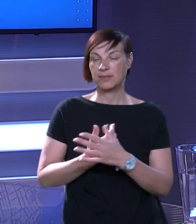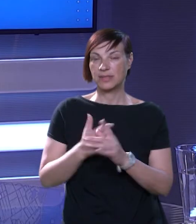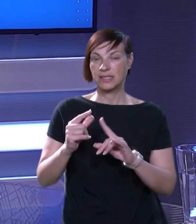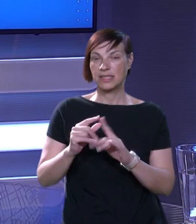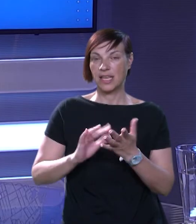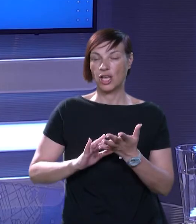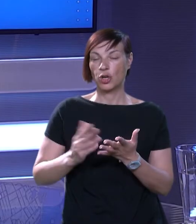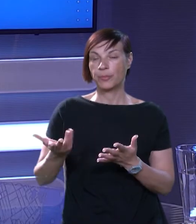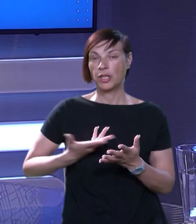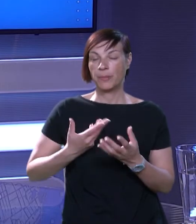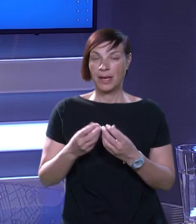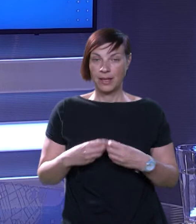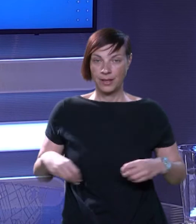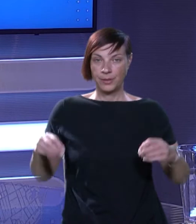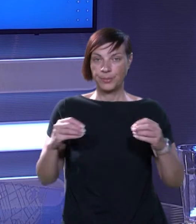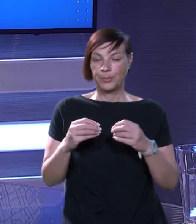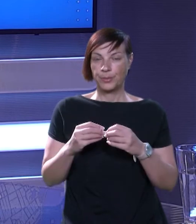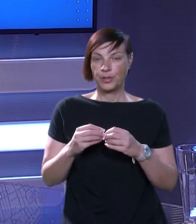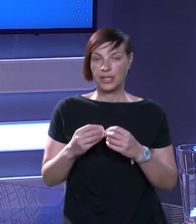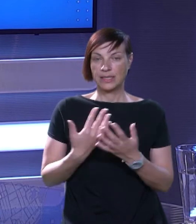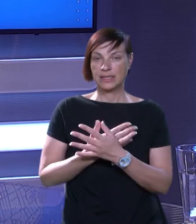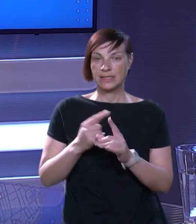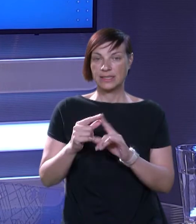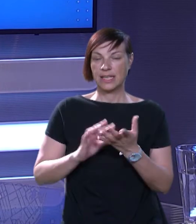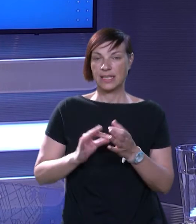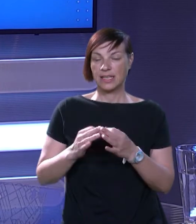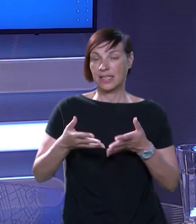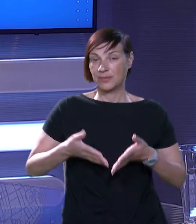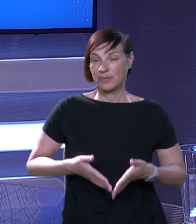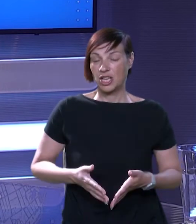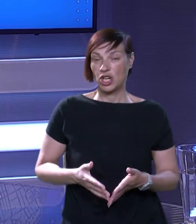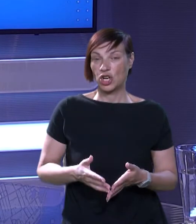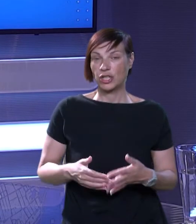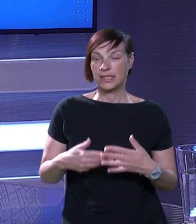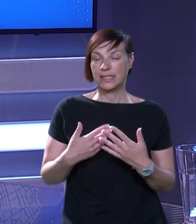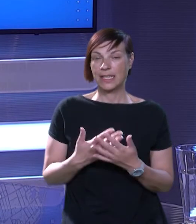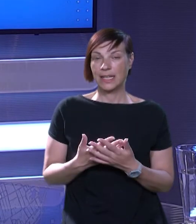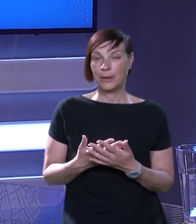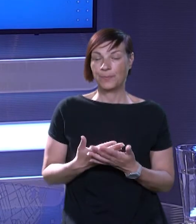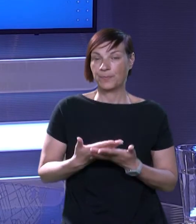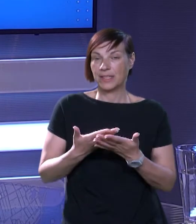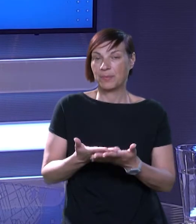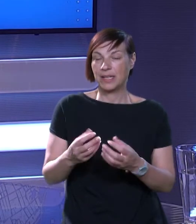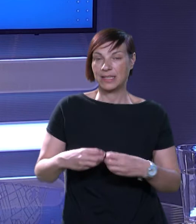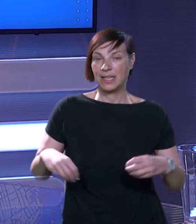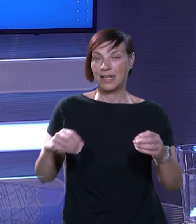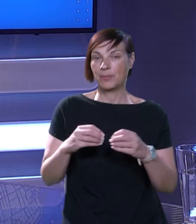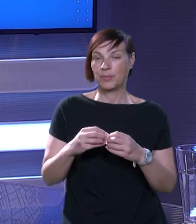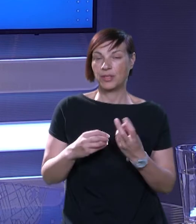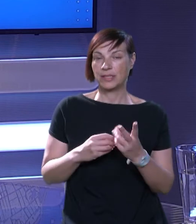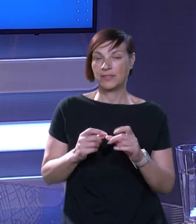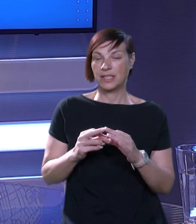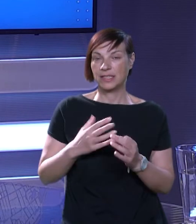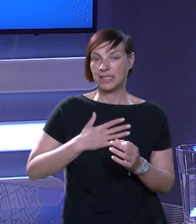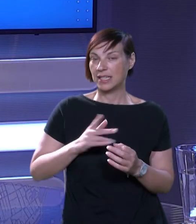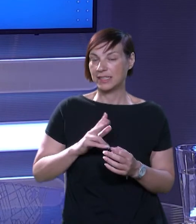Gold dobila projekt. Zdenka je rodila i u stvari predala projekt Vanji Sremac.